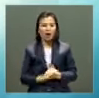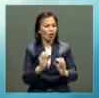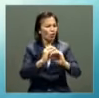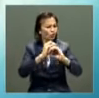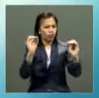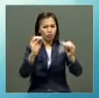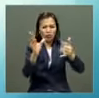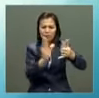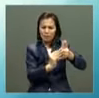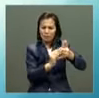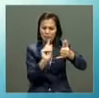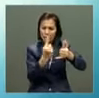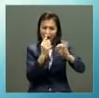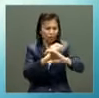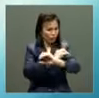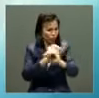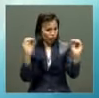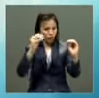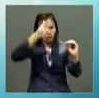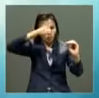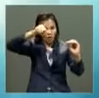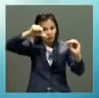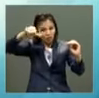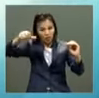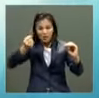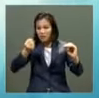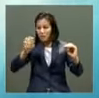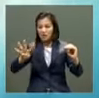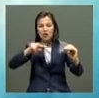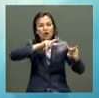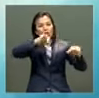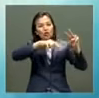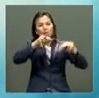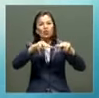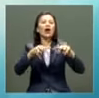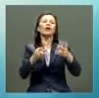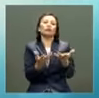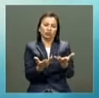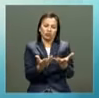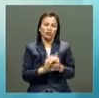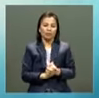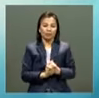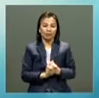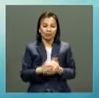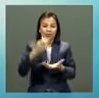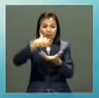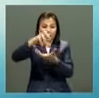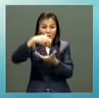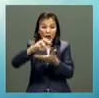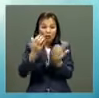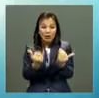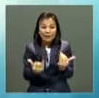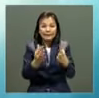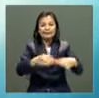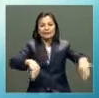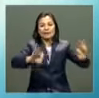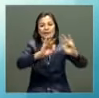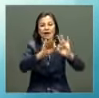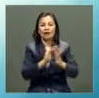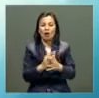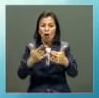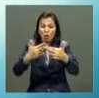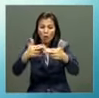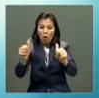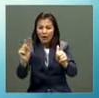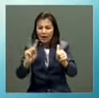ยใหม่เลยใน14วันก็นำเรียนว่านี่แหละครับคือความสำคัญจะผ่อนคลายไห